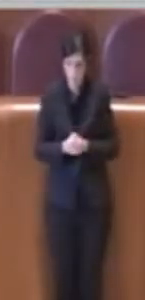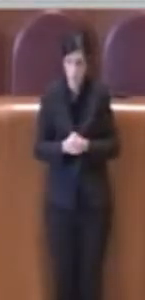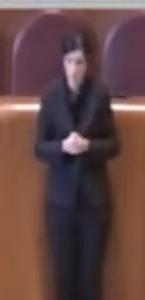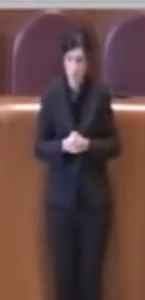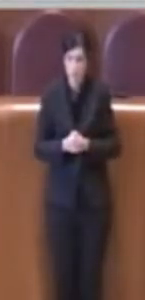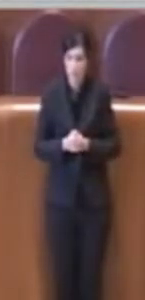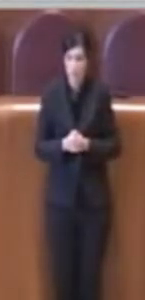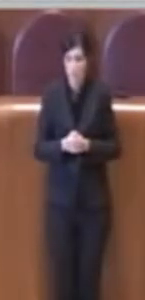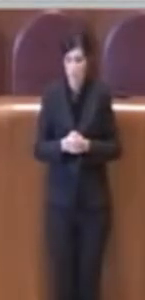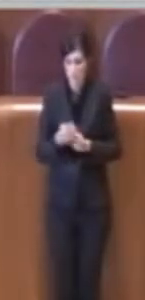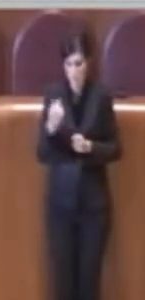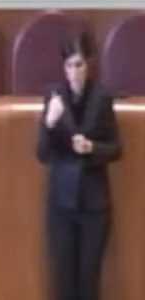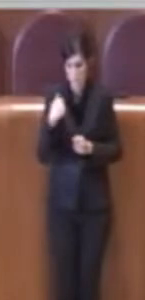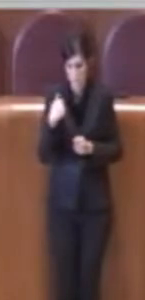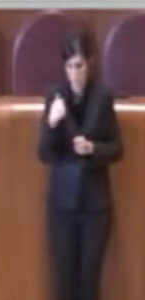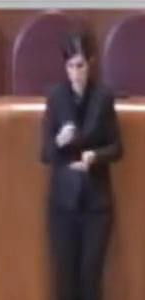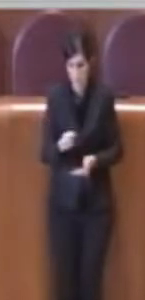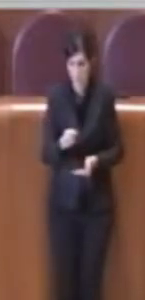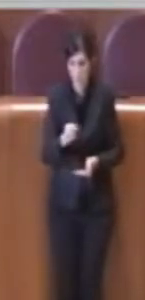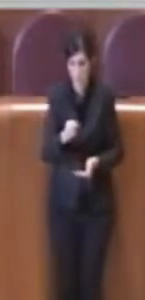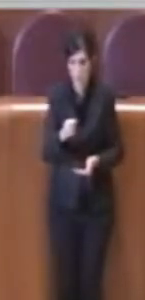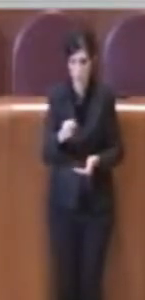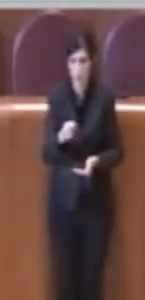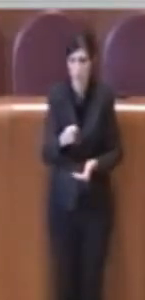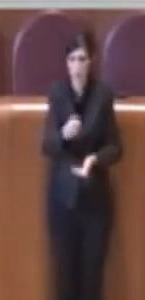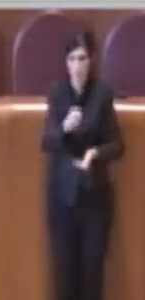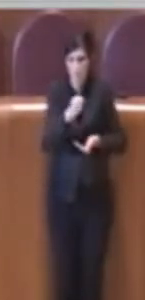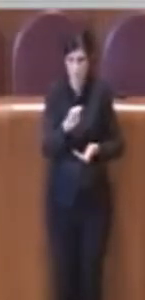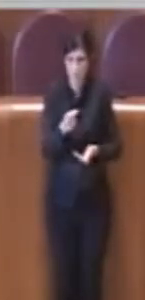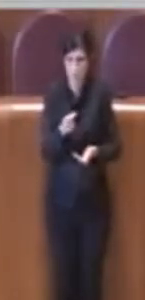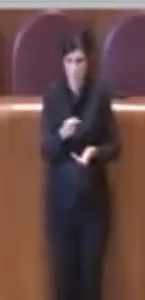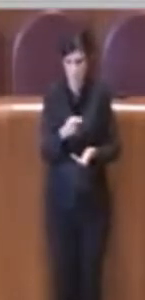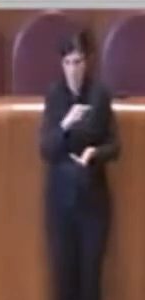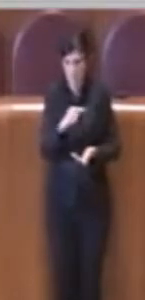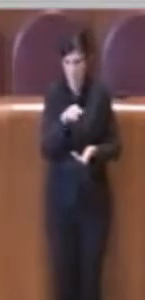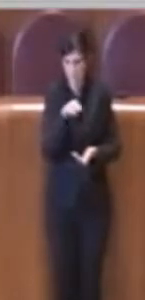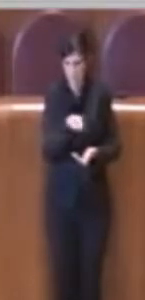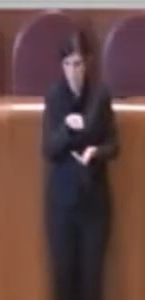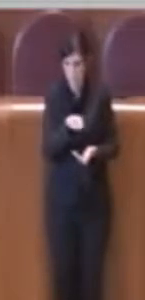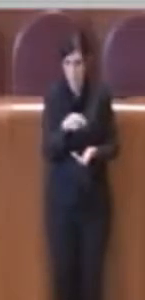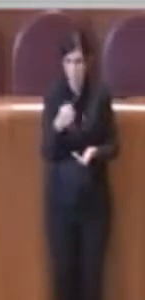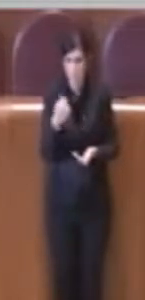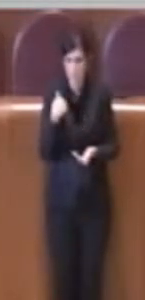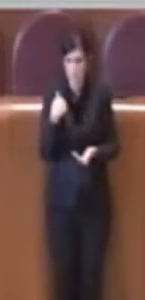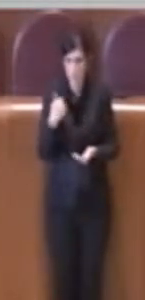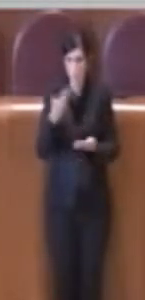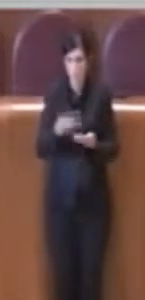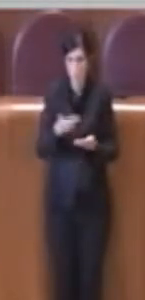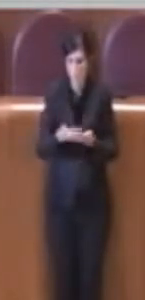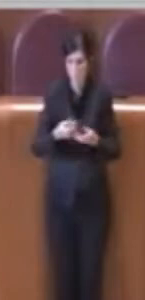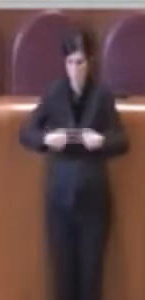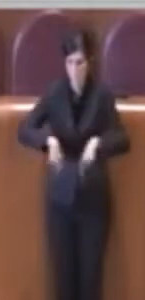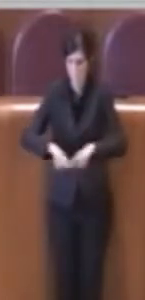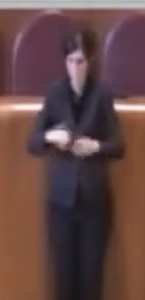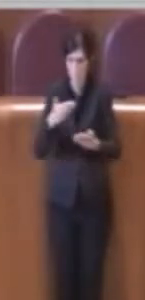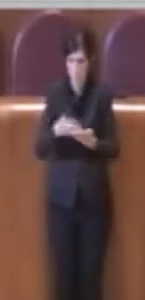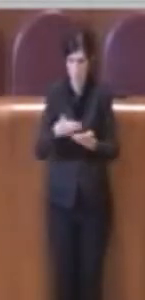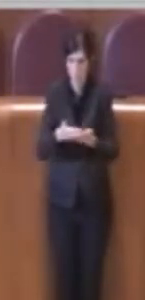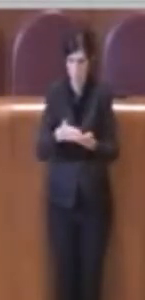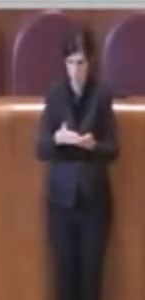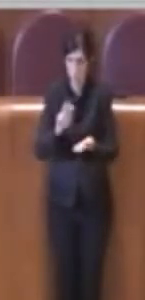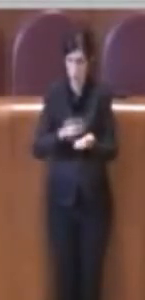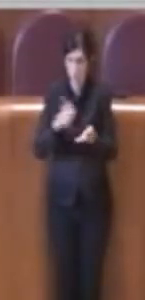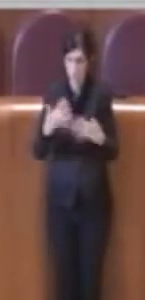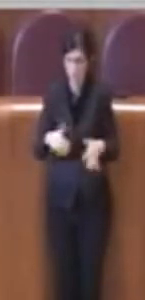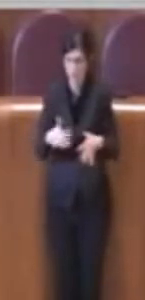Ci sono le detrazioni per le attività produttive che risentono dei cantieri pubblici, abbiamo già approvato in quest'Aula delle mozioni che andavano in tal senso, perché non